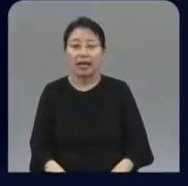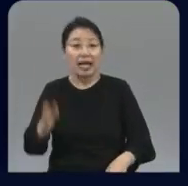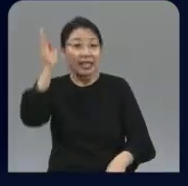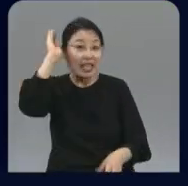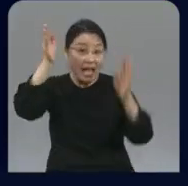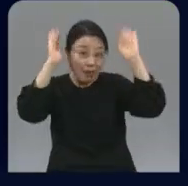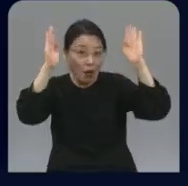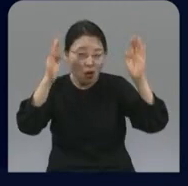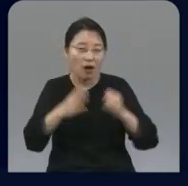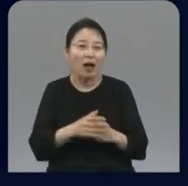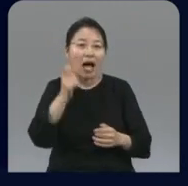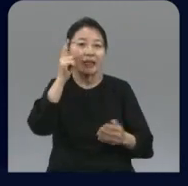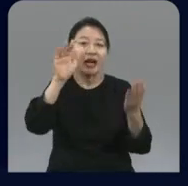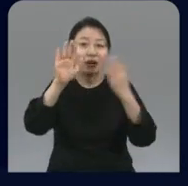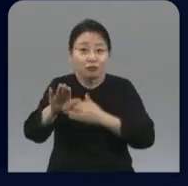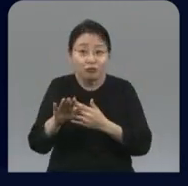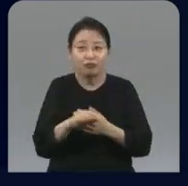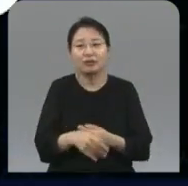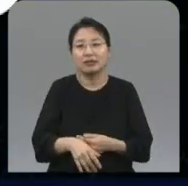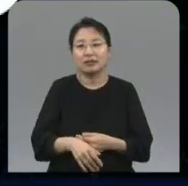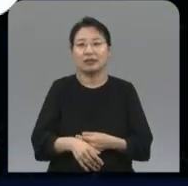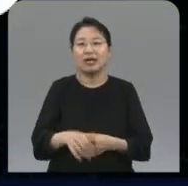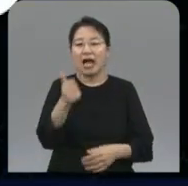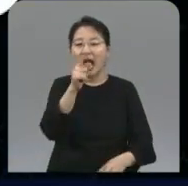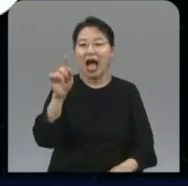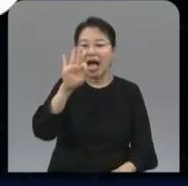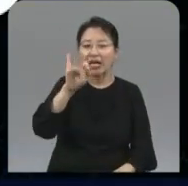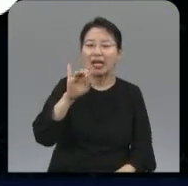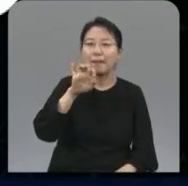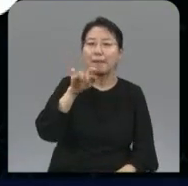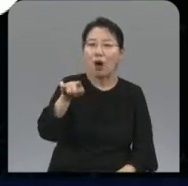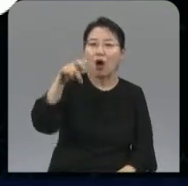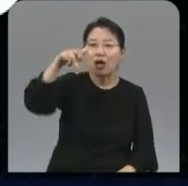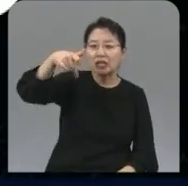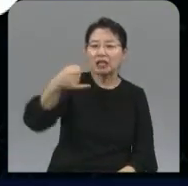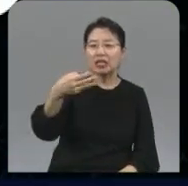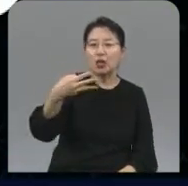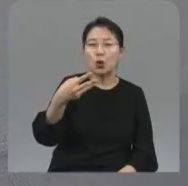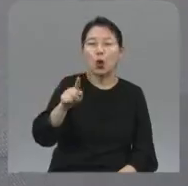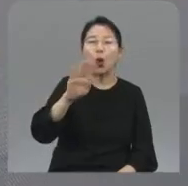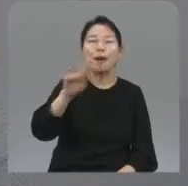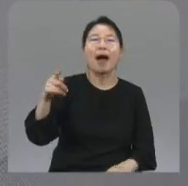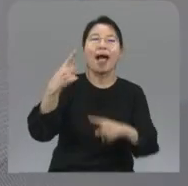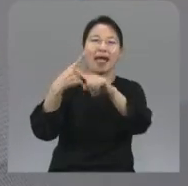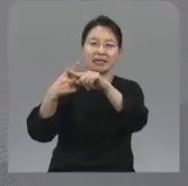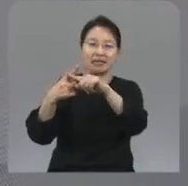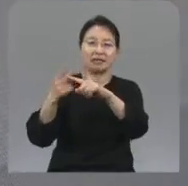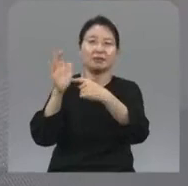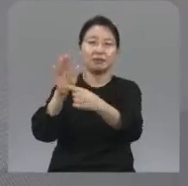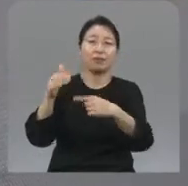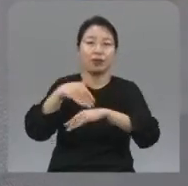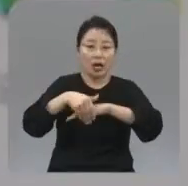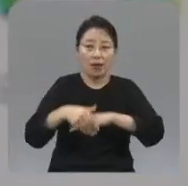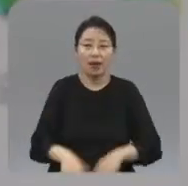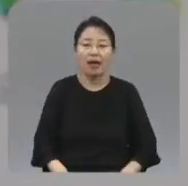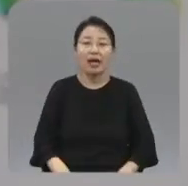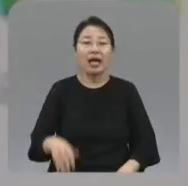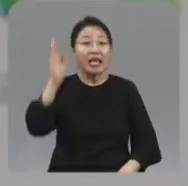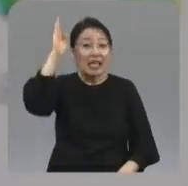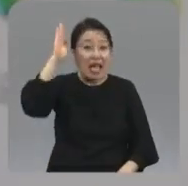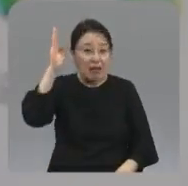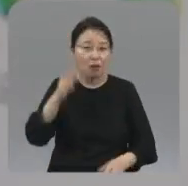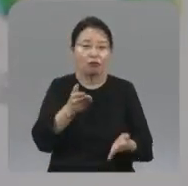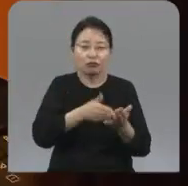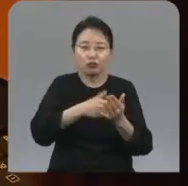dass die KI 350 Millionen Bilder kennt never führendes Unternehmen auf dem Markt der Suchmaschinen wird dem